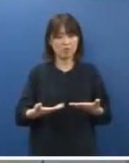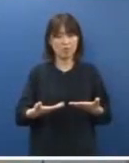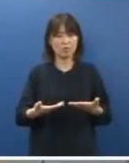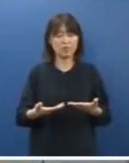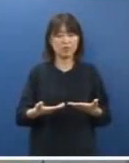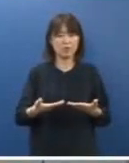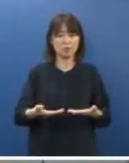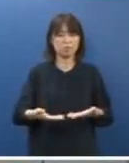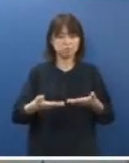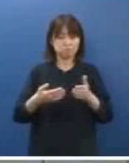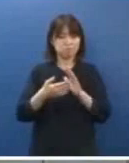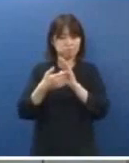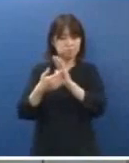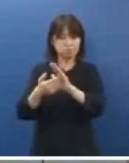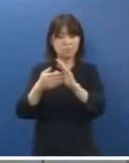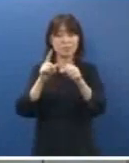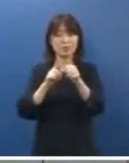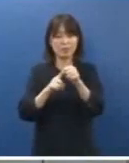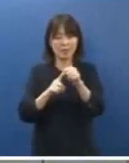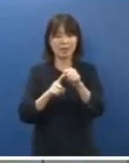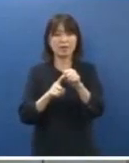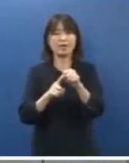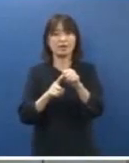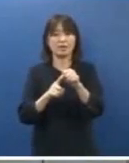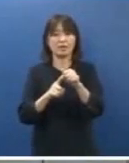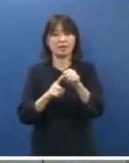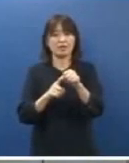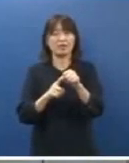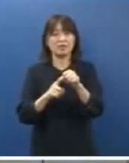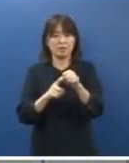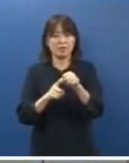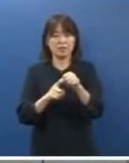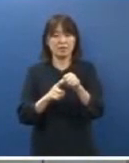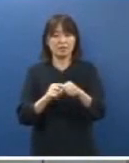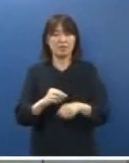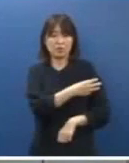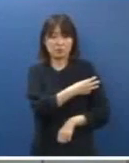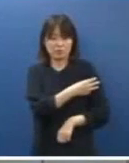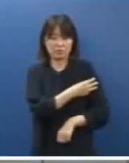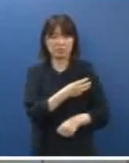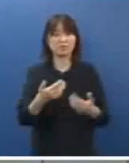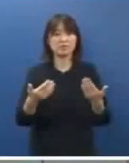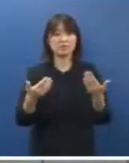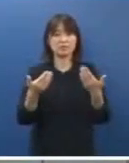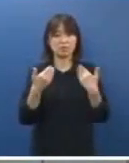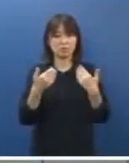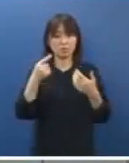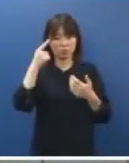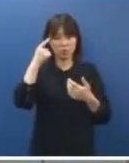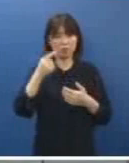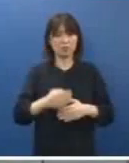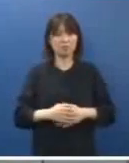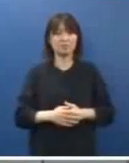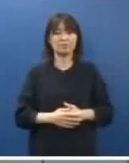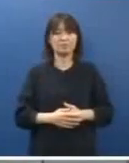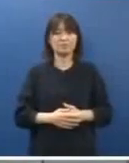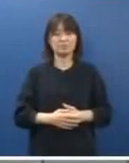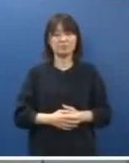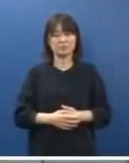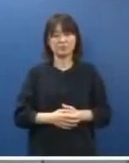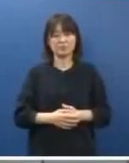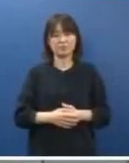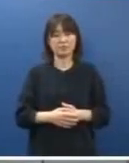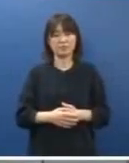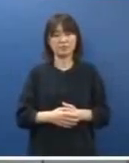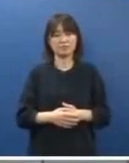けるとかですね、そうしたことを念頭に置いてやっていく必要があるのではないかということでありまして、